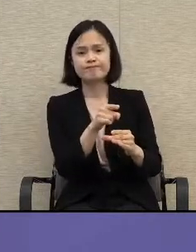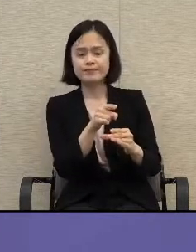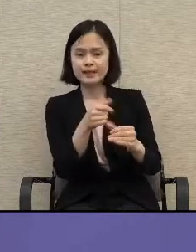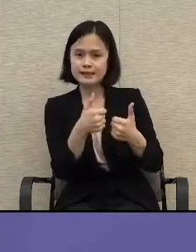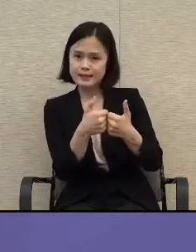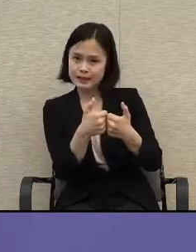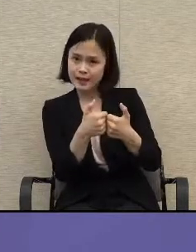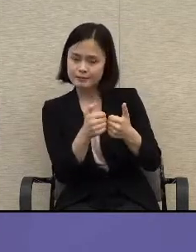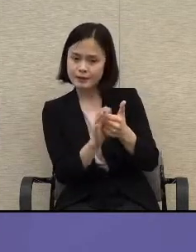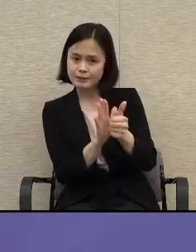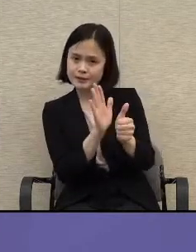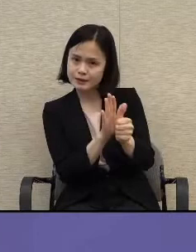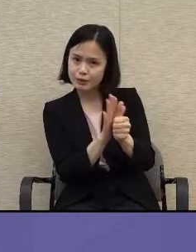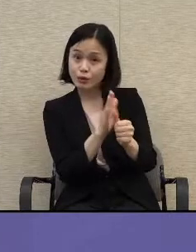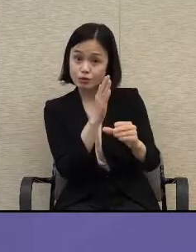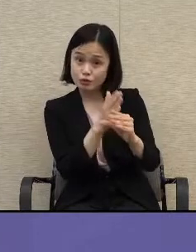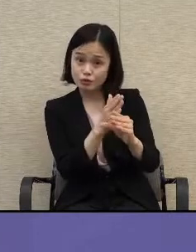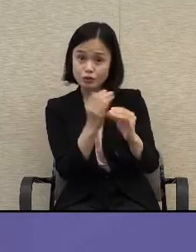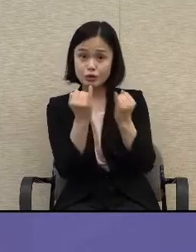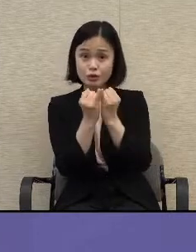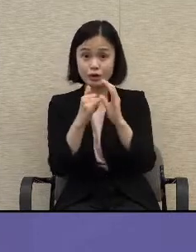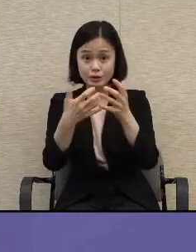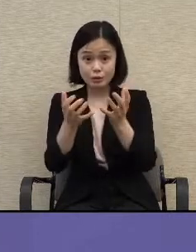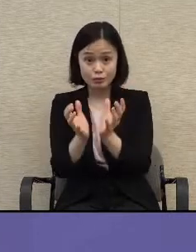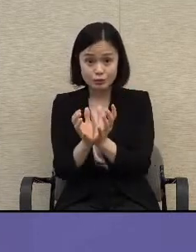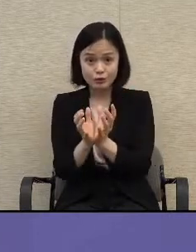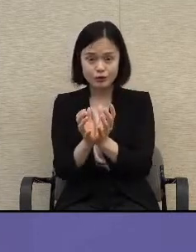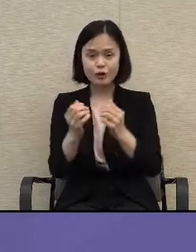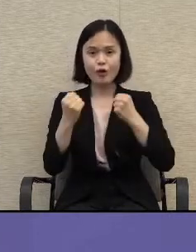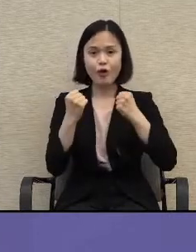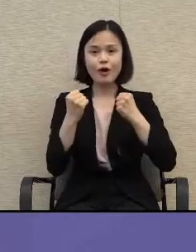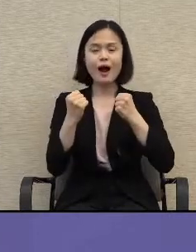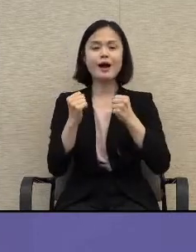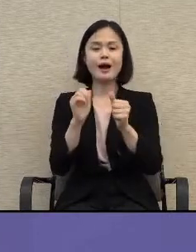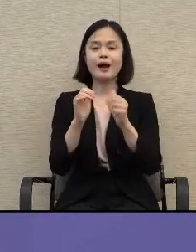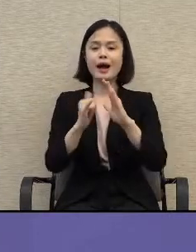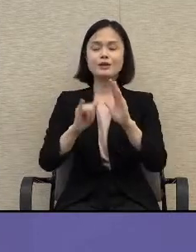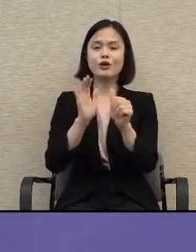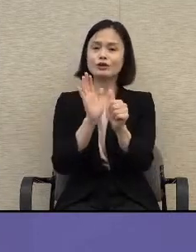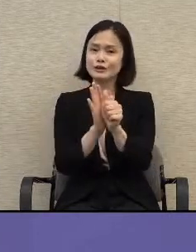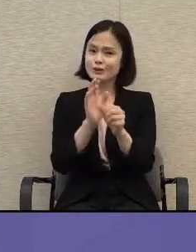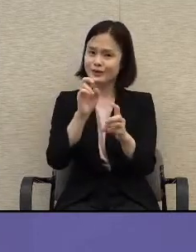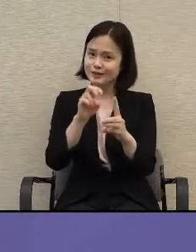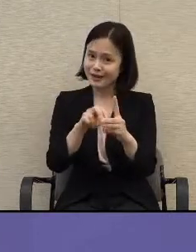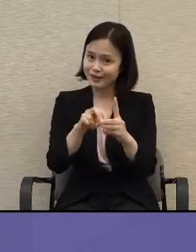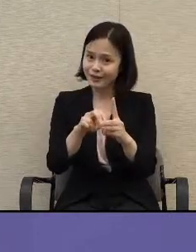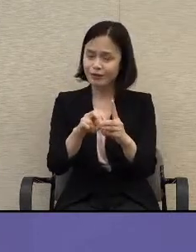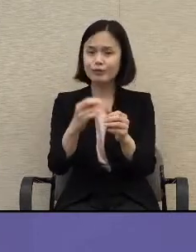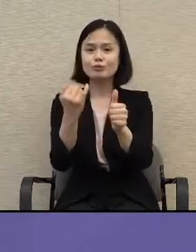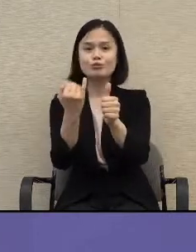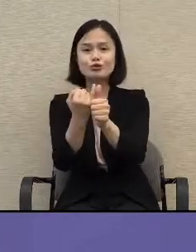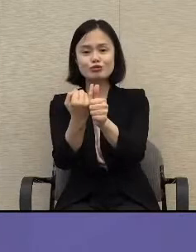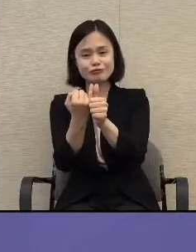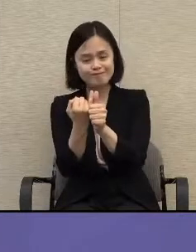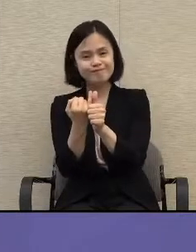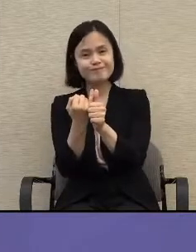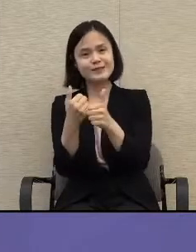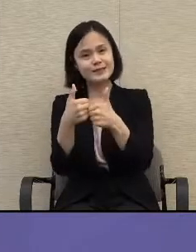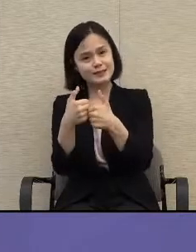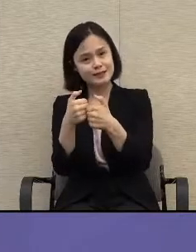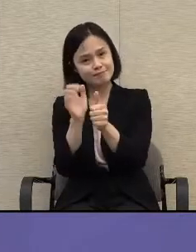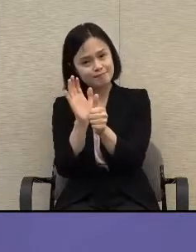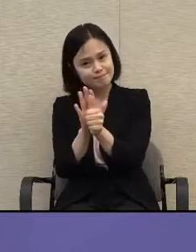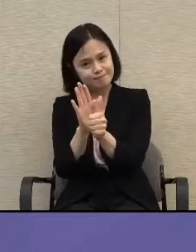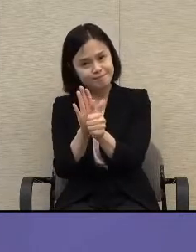되고 있고요. 또 여가부에서는 건강가정지원센터를 통해서 가족상담, 부부상담 등 서비스들이 진행이 되고